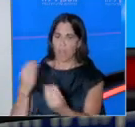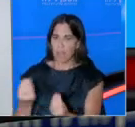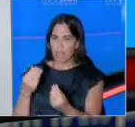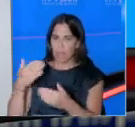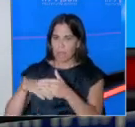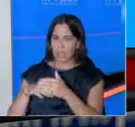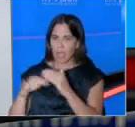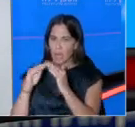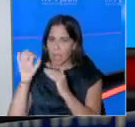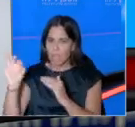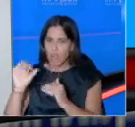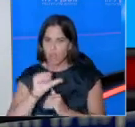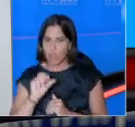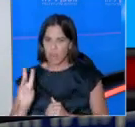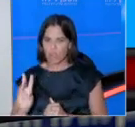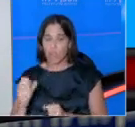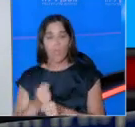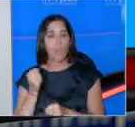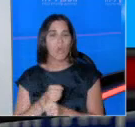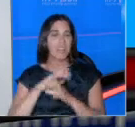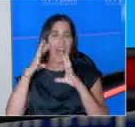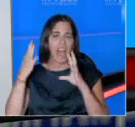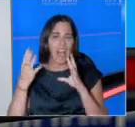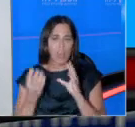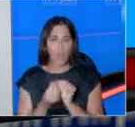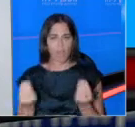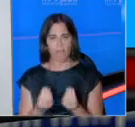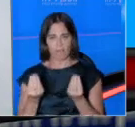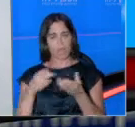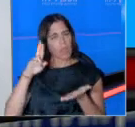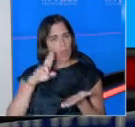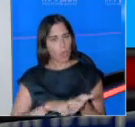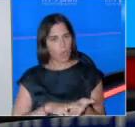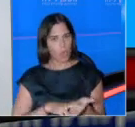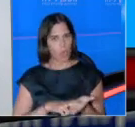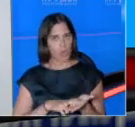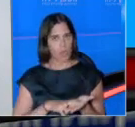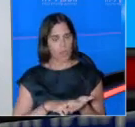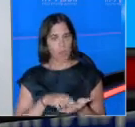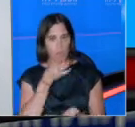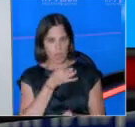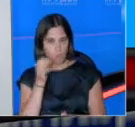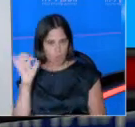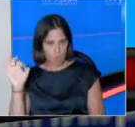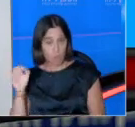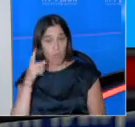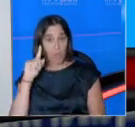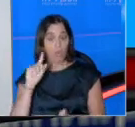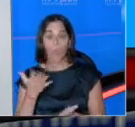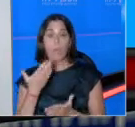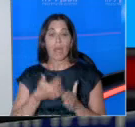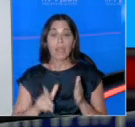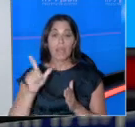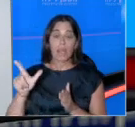ומתחת לבית של הילד שקד. הוא עשה את כל הדברים הנכונים בנאום הזה, ואתה יודע מה חסר